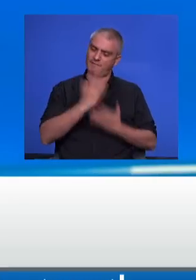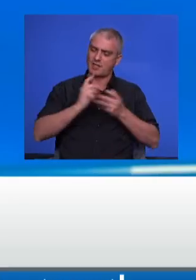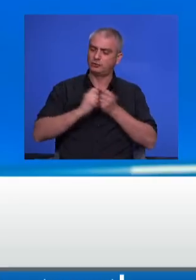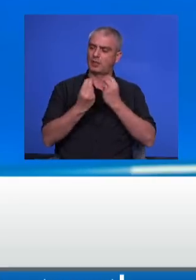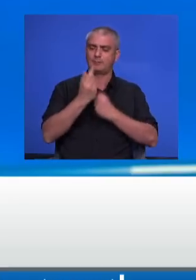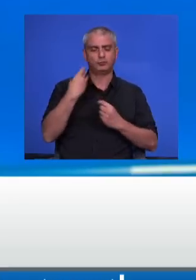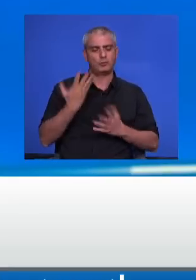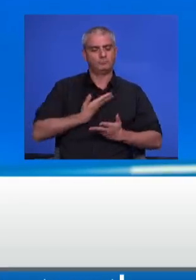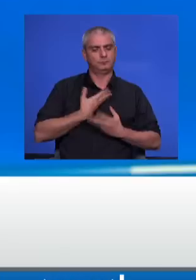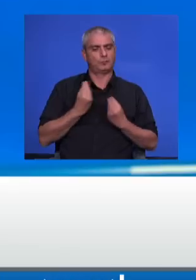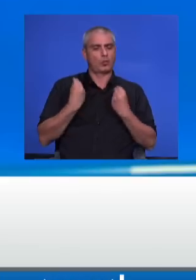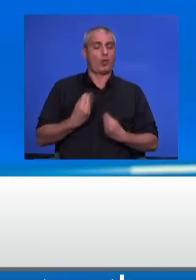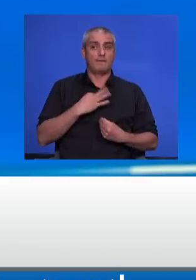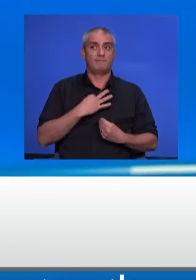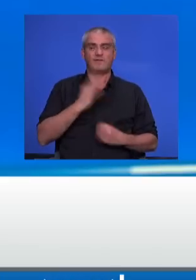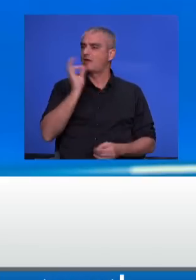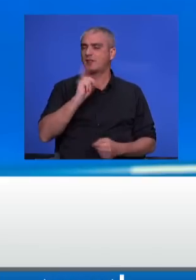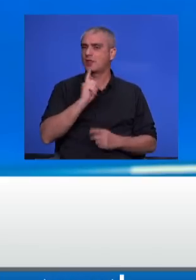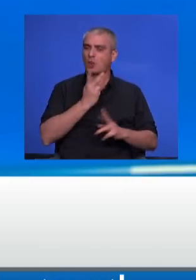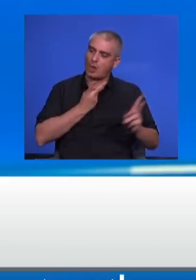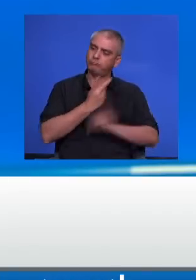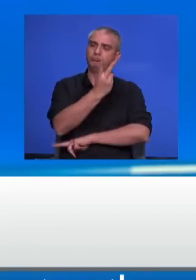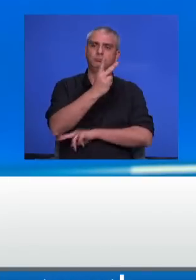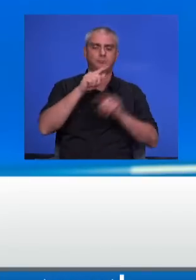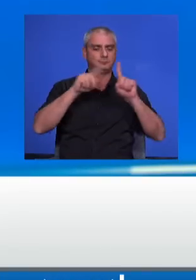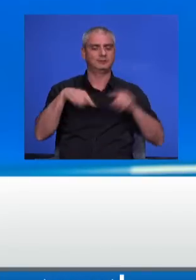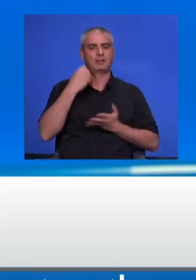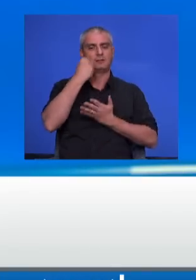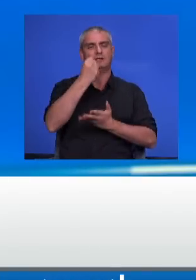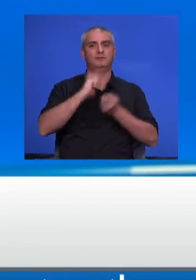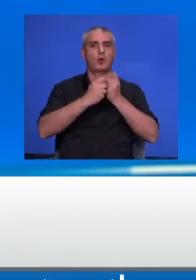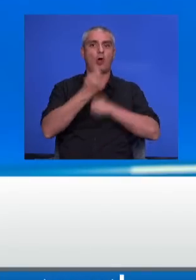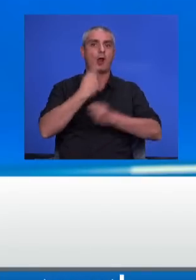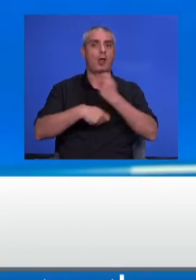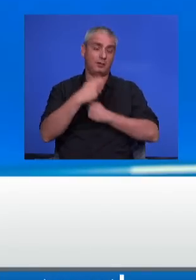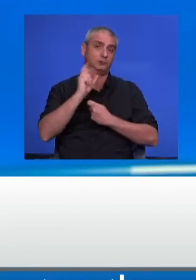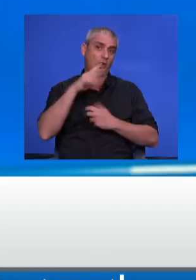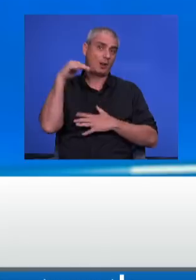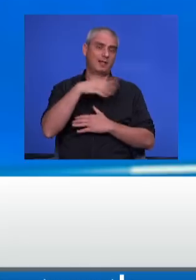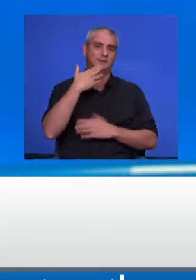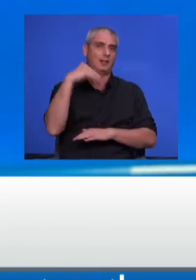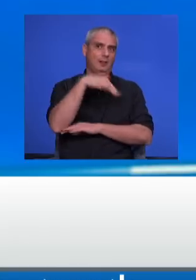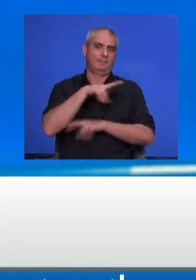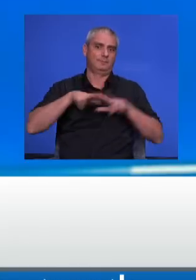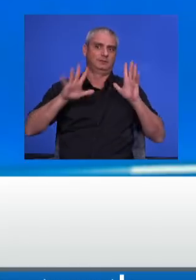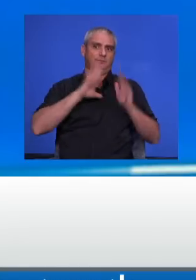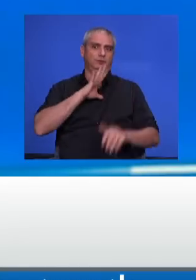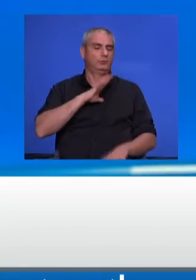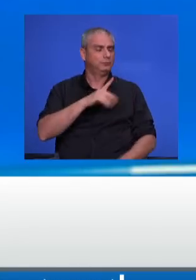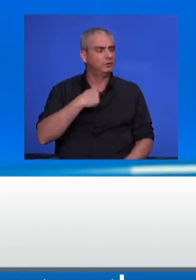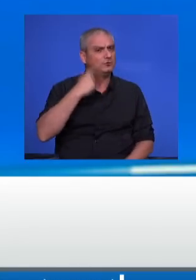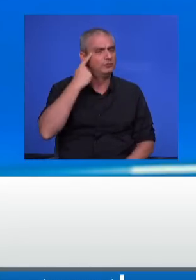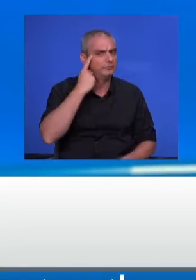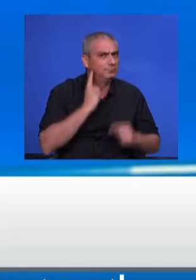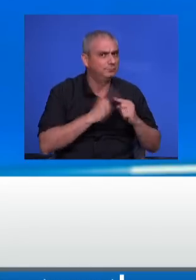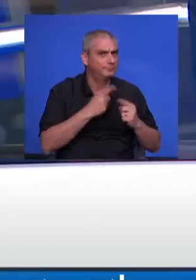משהו לטובתנו, ועדיין לא לפרוץ את המסגרת התקציבית או הכלכלית שעלולה לדרדר את ישראל למצב מאוד מאוד מסוכן. אז אני חושבת שזה בדיוק מה